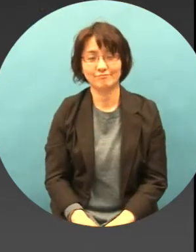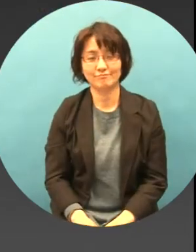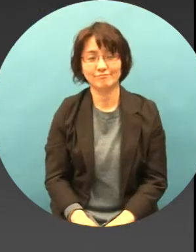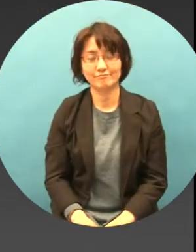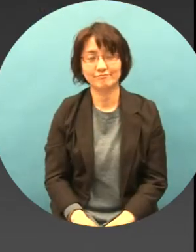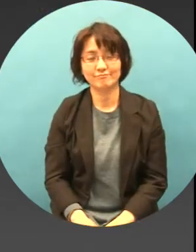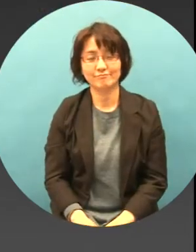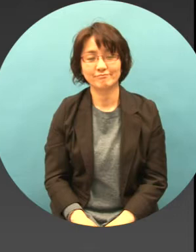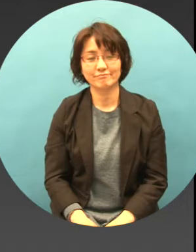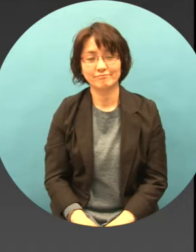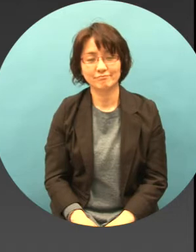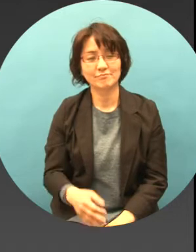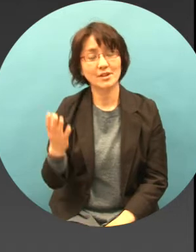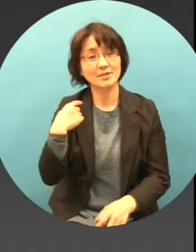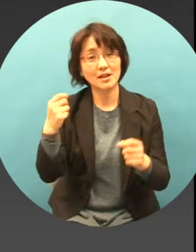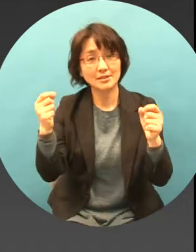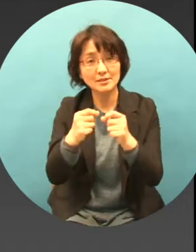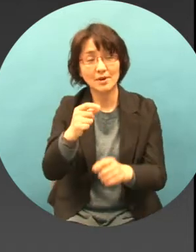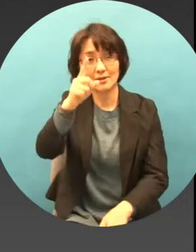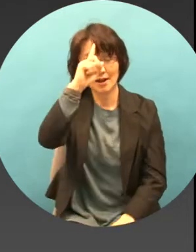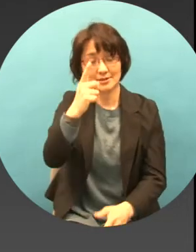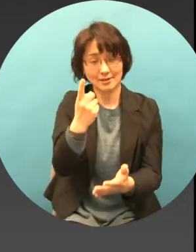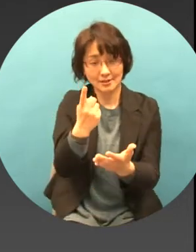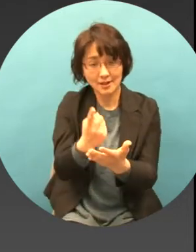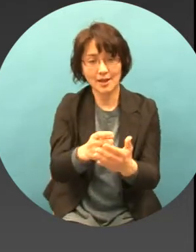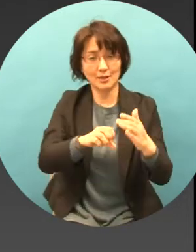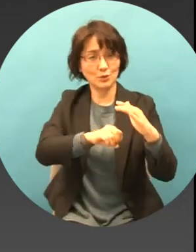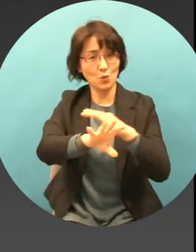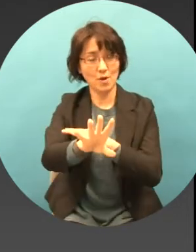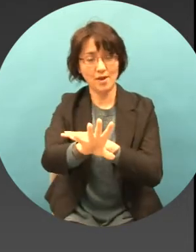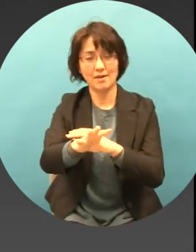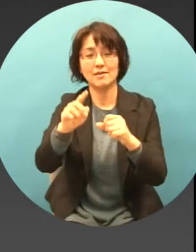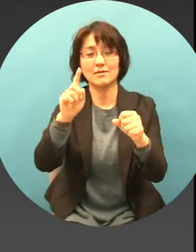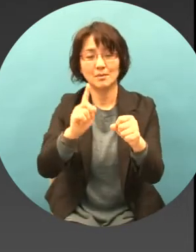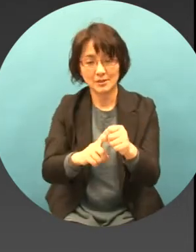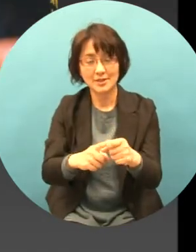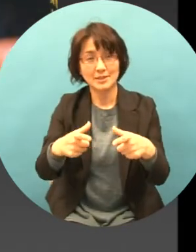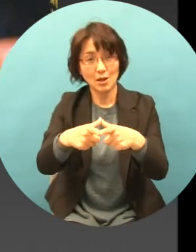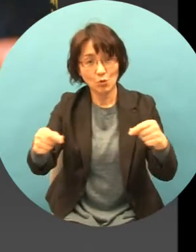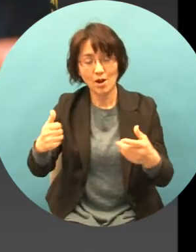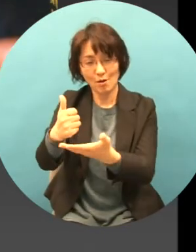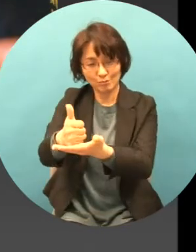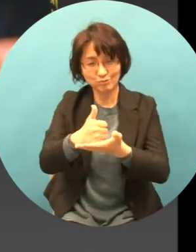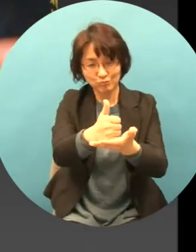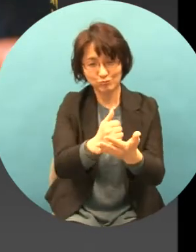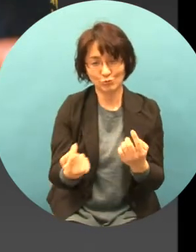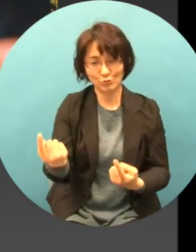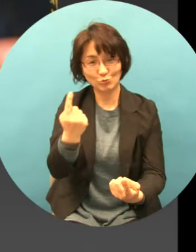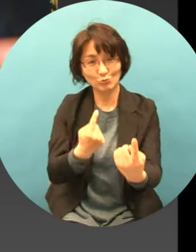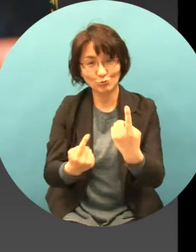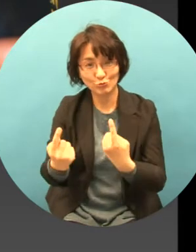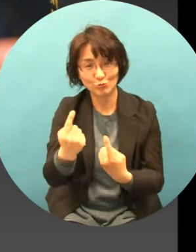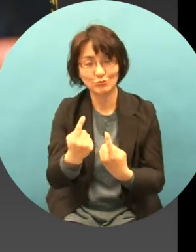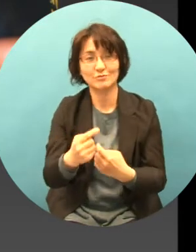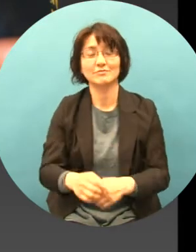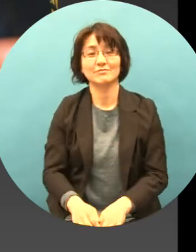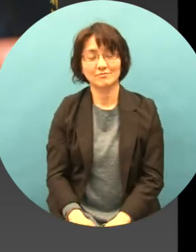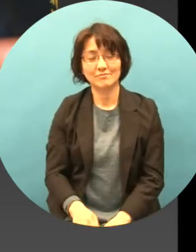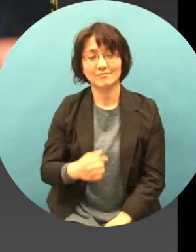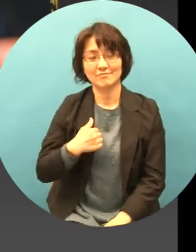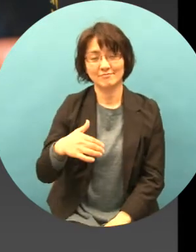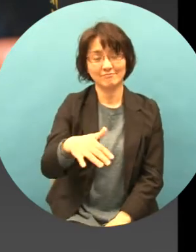ですが、近年では高崎に来るからこそ見れる映画を求めて全国からお客様にご来場いただ